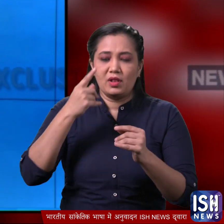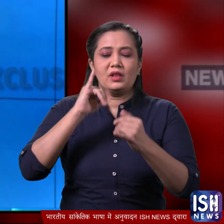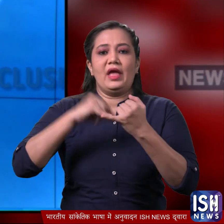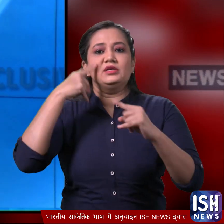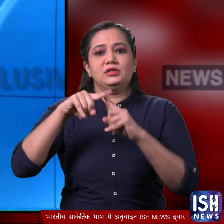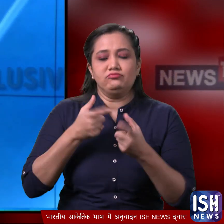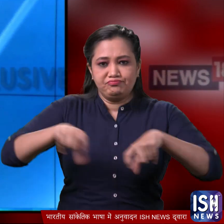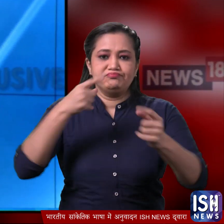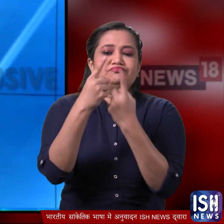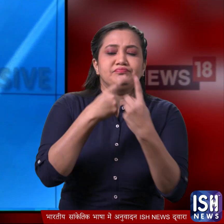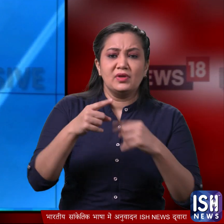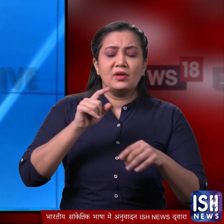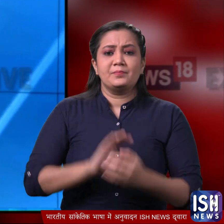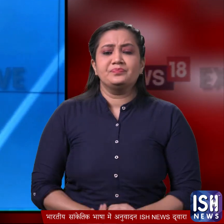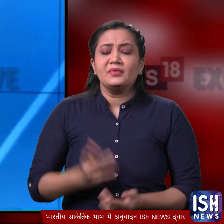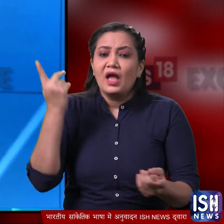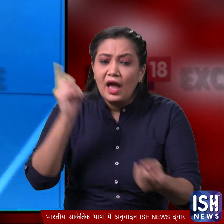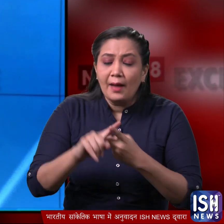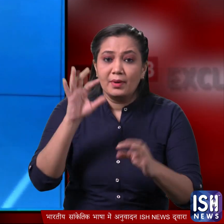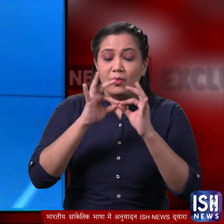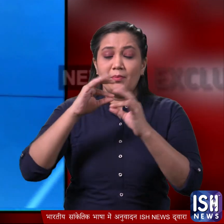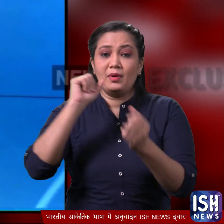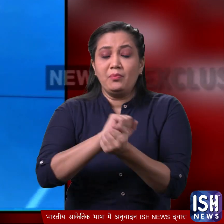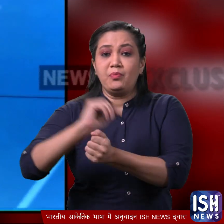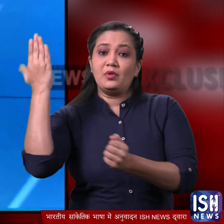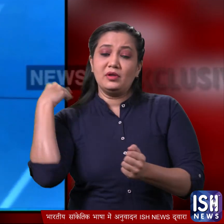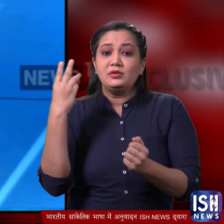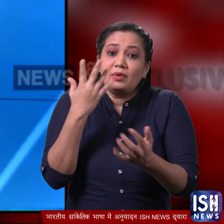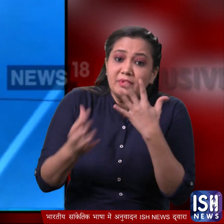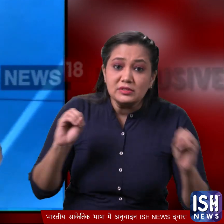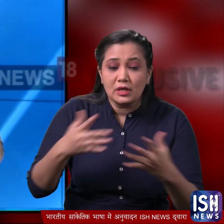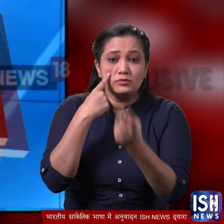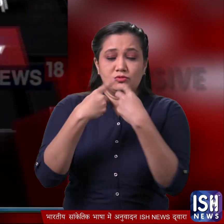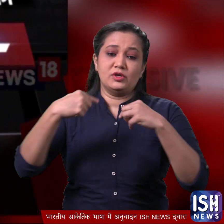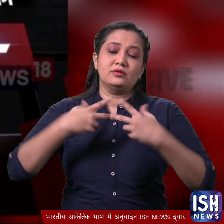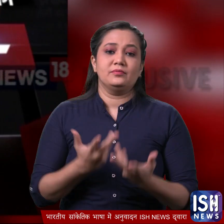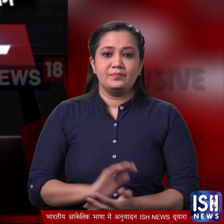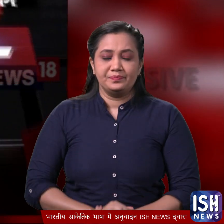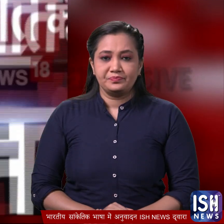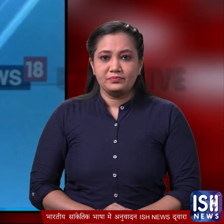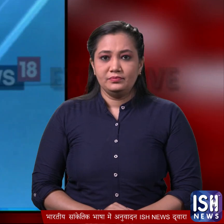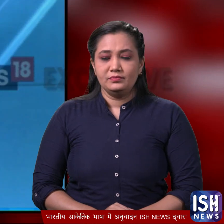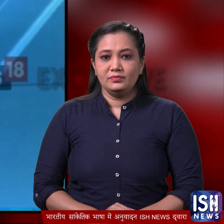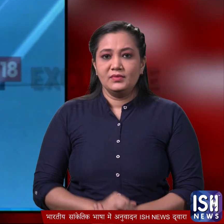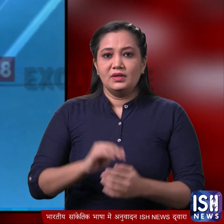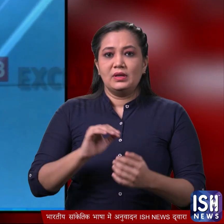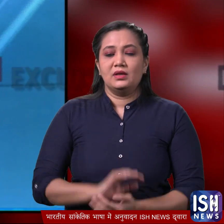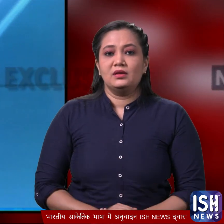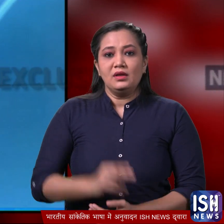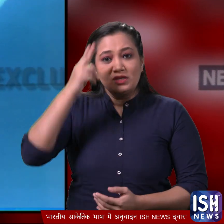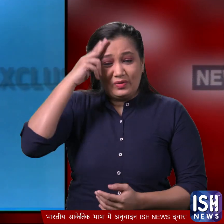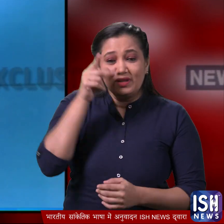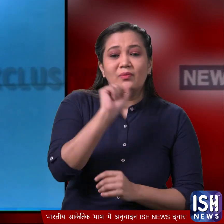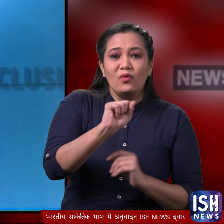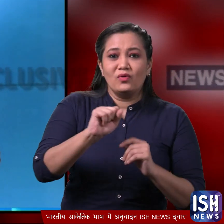सामने सफाई पेश करनी है। और ये चिंता भी उन्हें सता रही है कि कहीं मुंबई पुलिस भी उनके खिलाफ जांचना शुरू कर दे। सऊदी अरब के क्राउन